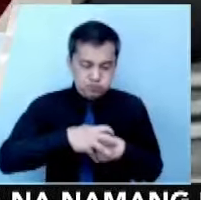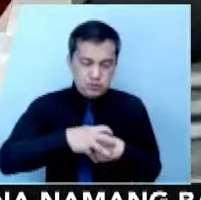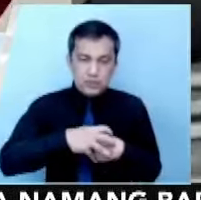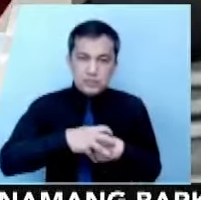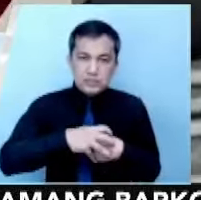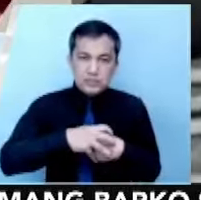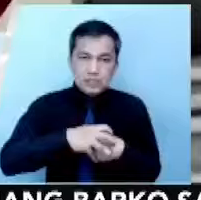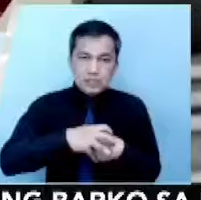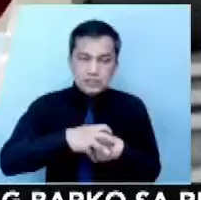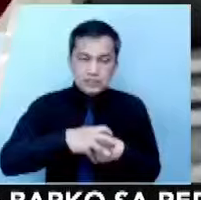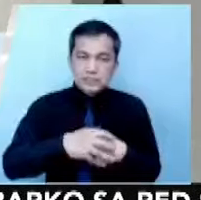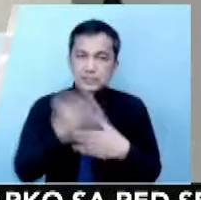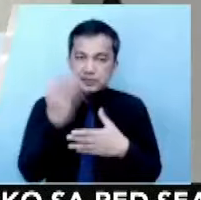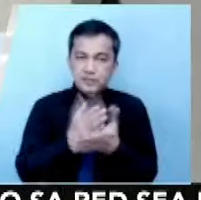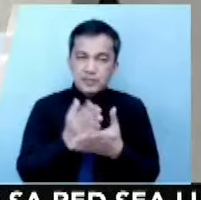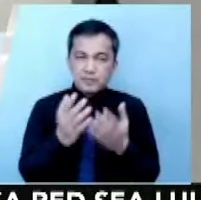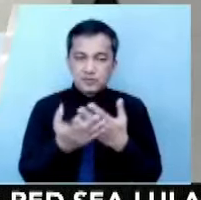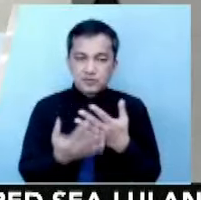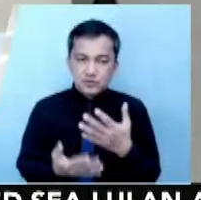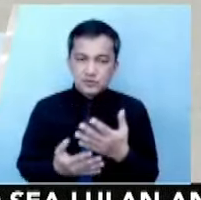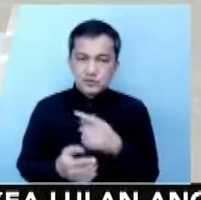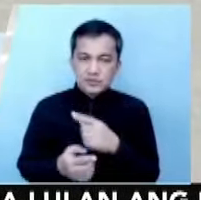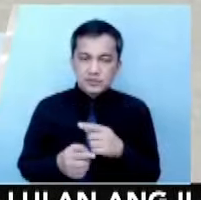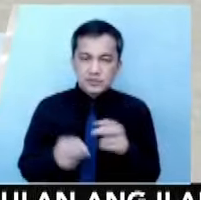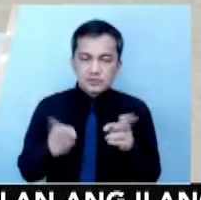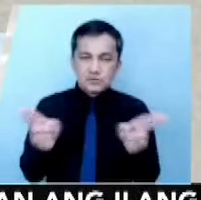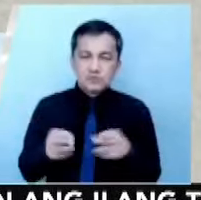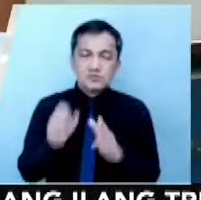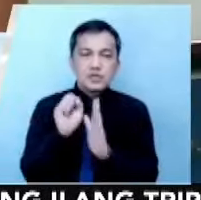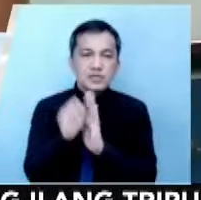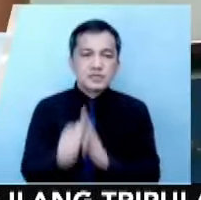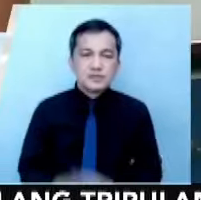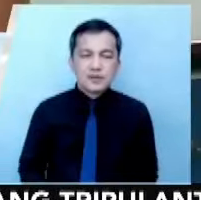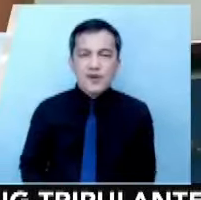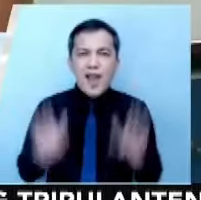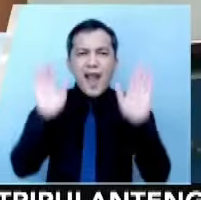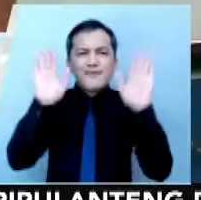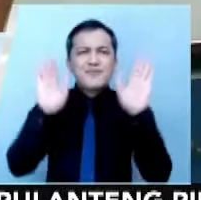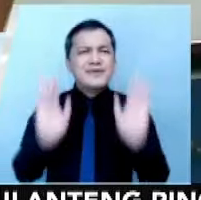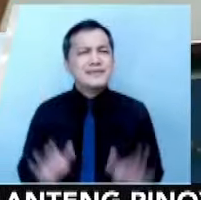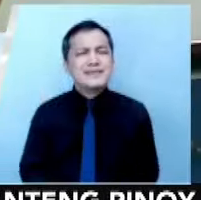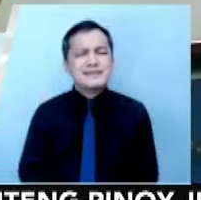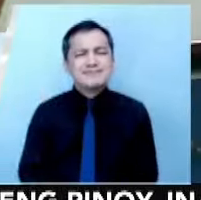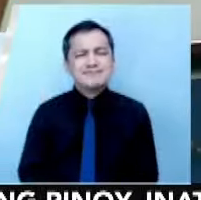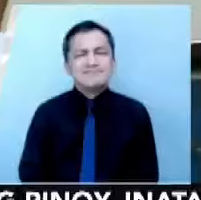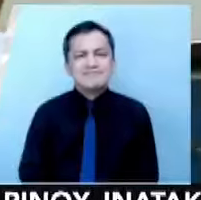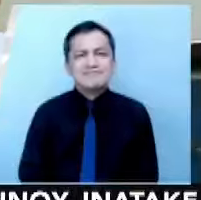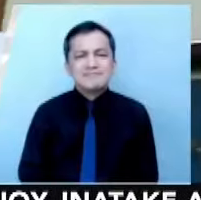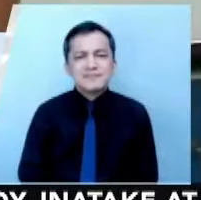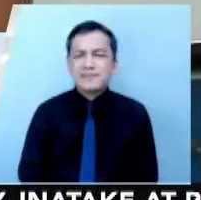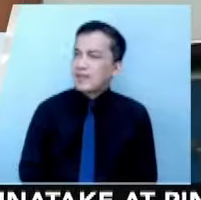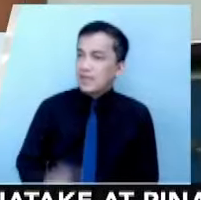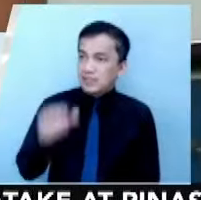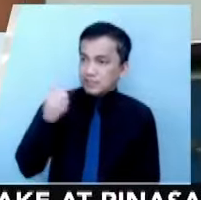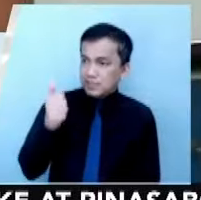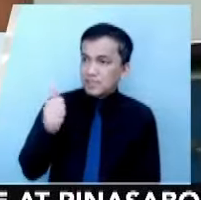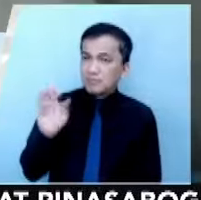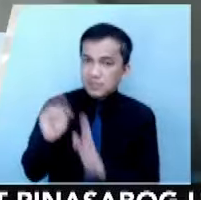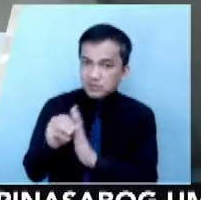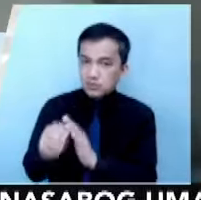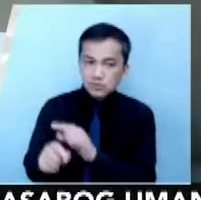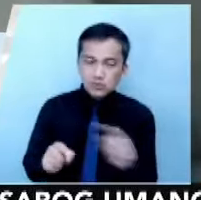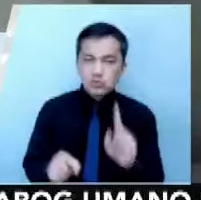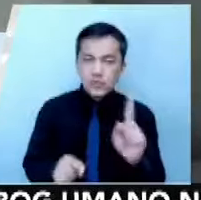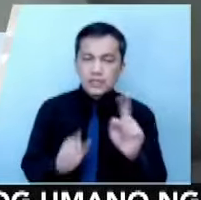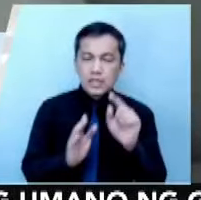ang pagtagas ng dugo in just seconds. Amazing! Minsan, it takes 10 minutes to 1 hour bago ka mag-bleed out.